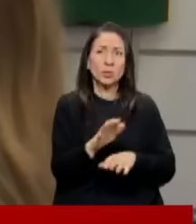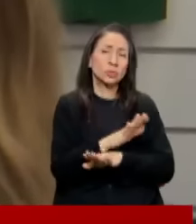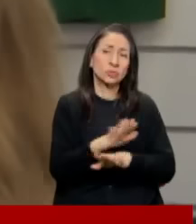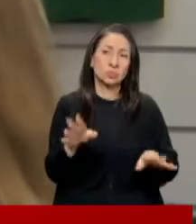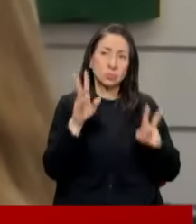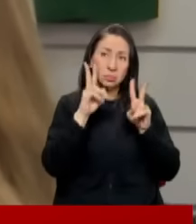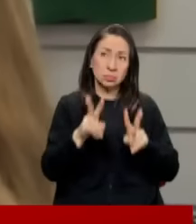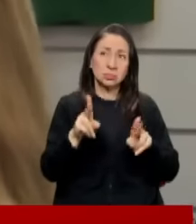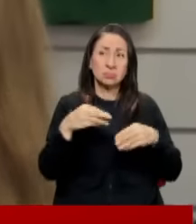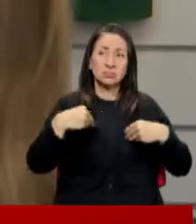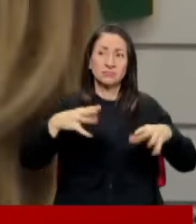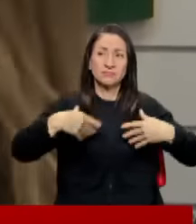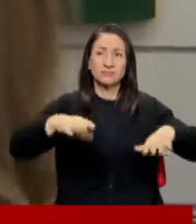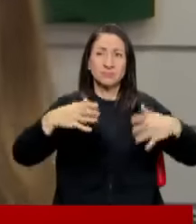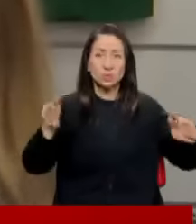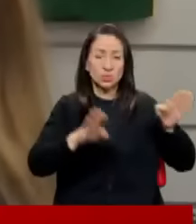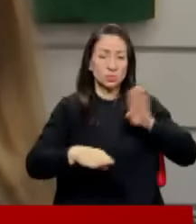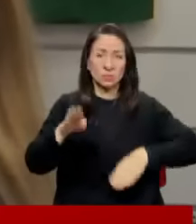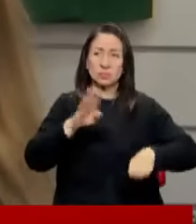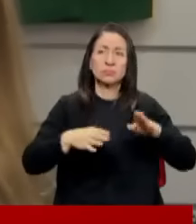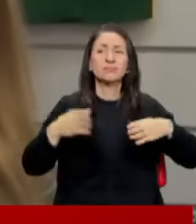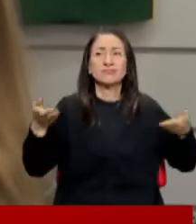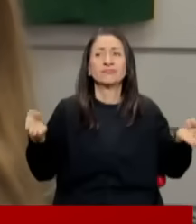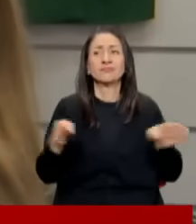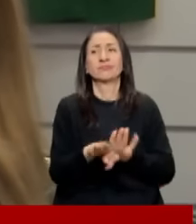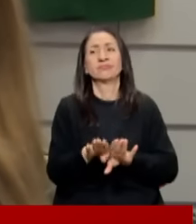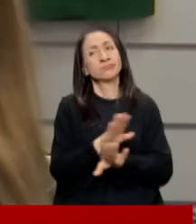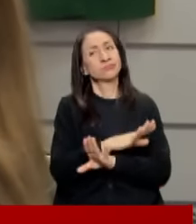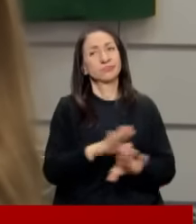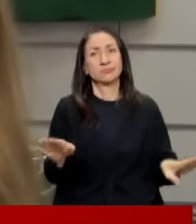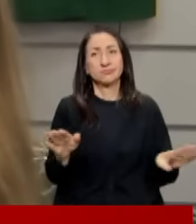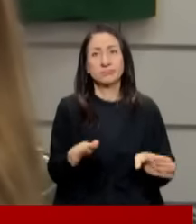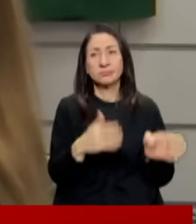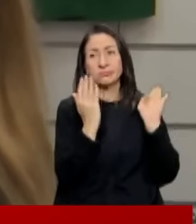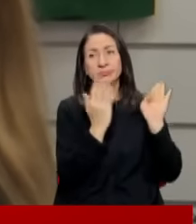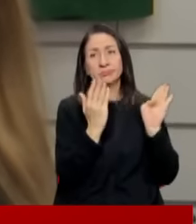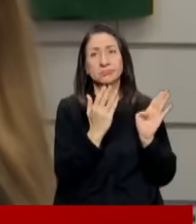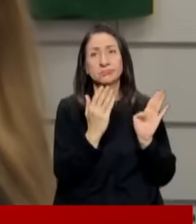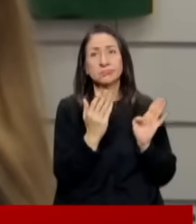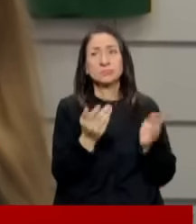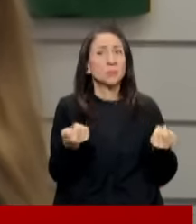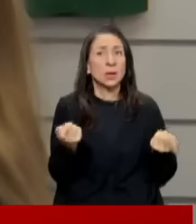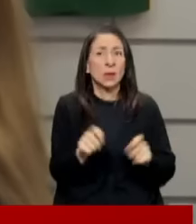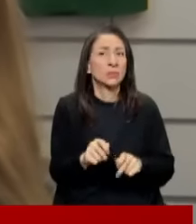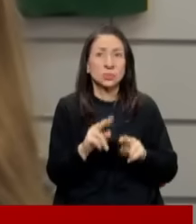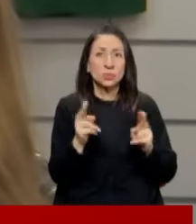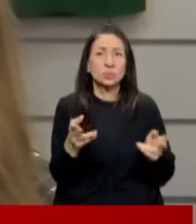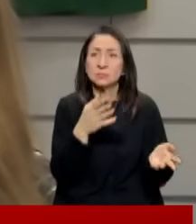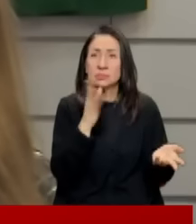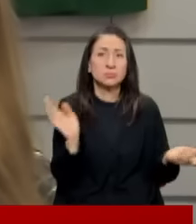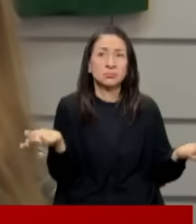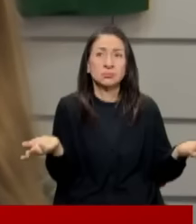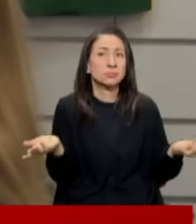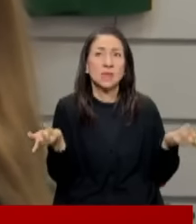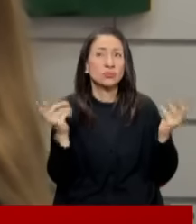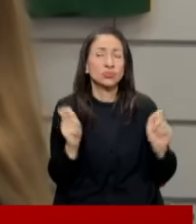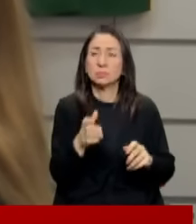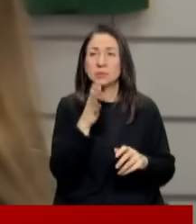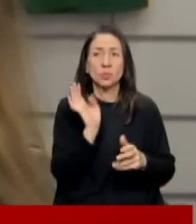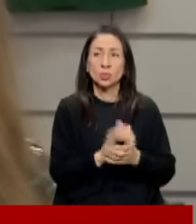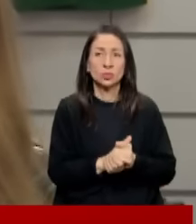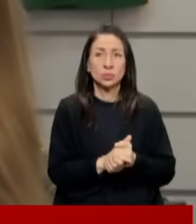yani gördüğünüz gibi zaten topluyoruz eşyalarımızı gideceğiz yani. Nereye gideceksiniz? Kapatacağız dükkanı bilmiyoruz. Ne